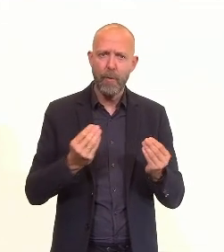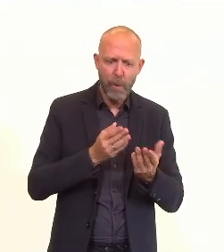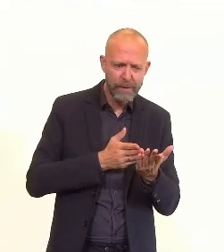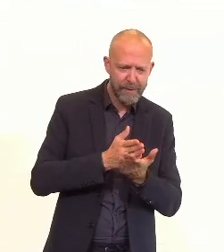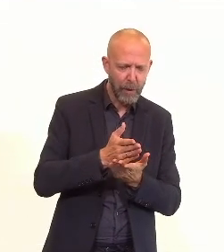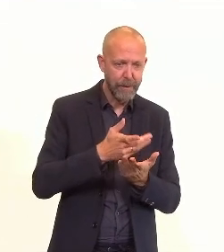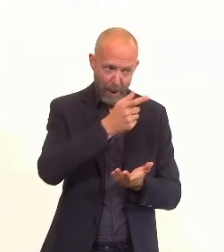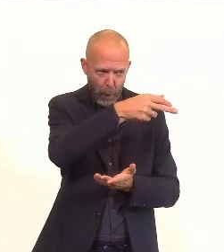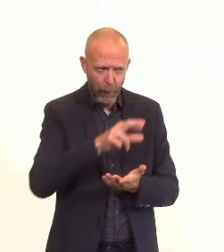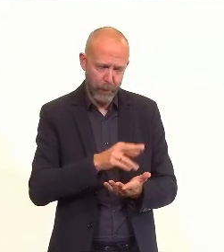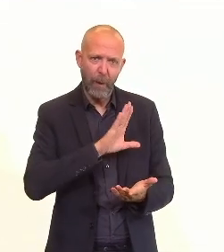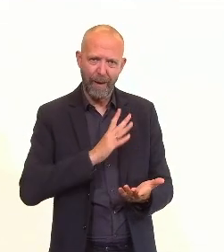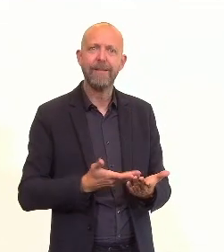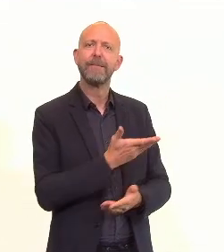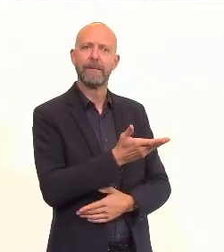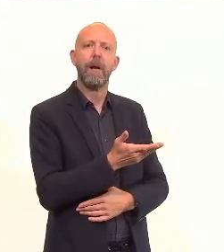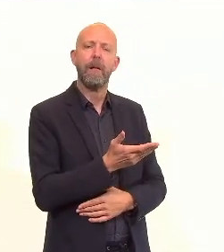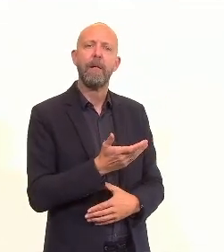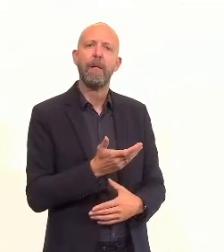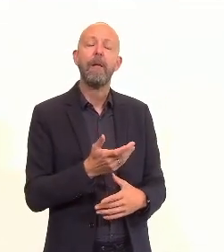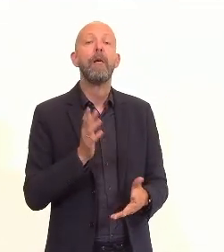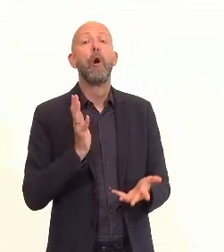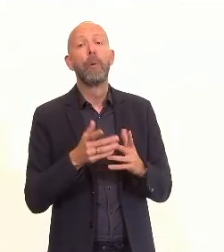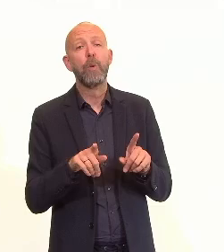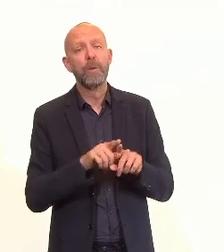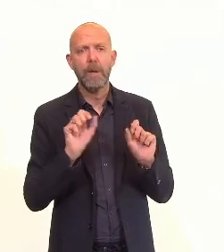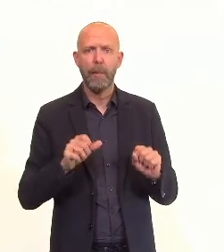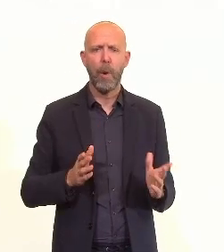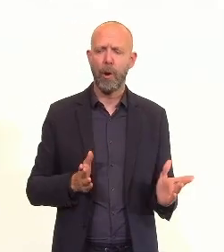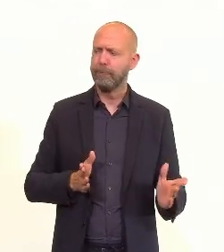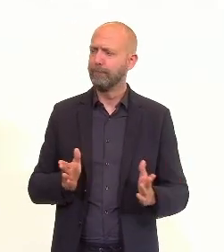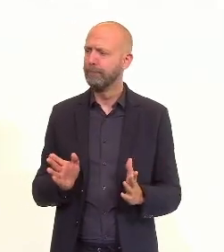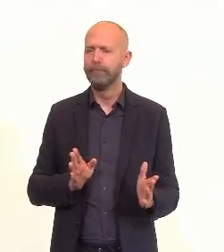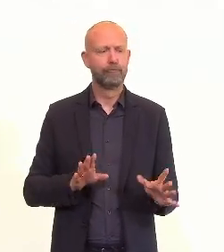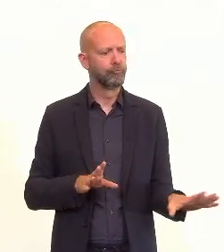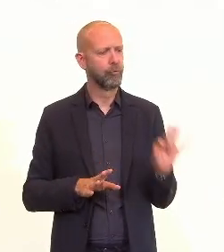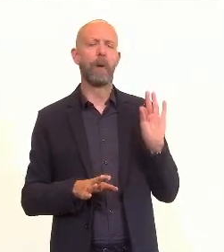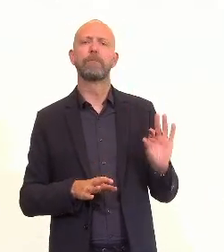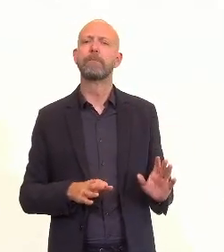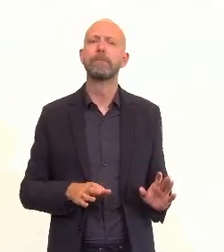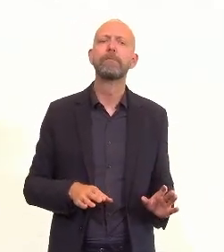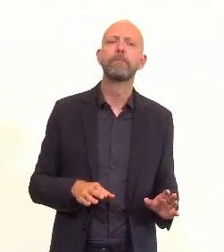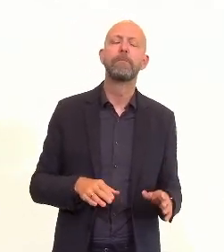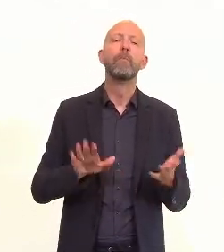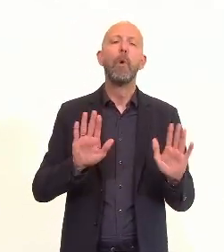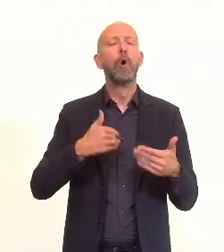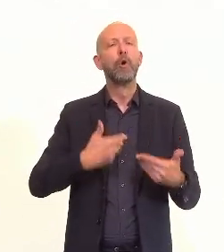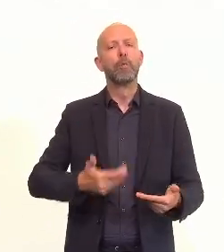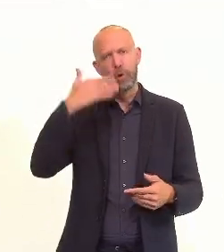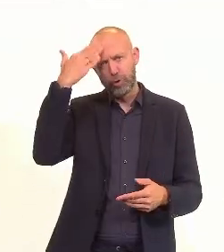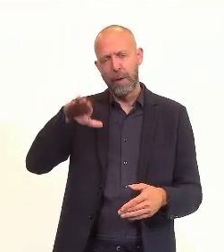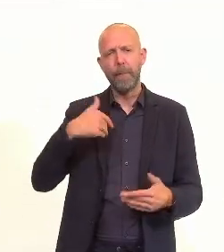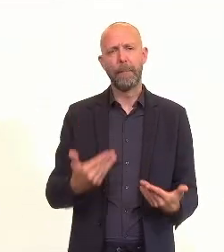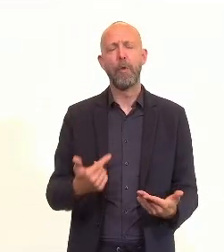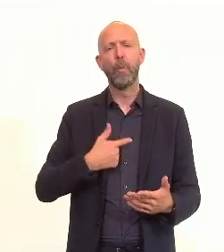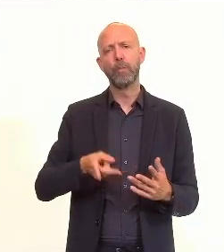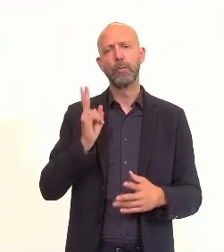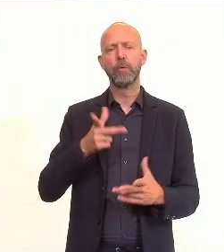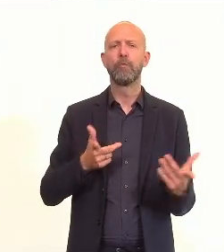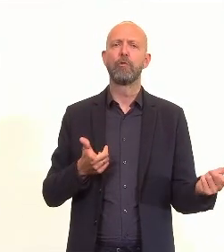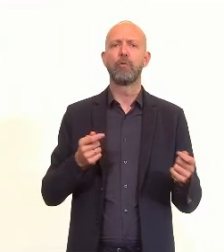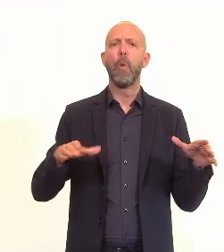tous, et puis peut-être de faire des choix. Moi, je sais que, alors maintenant je dirige plus un groupement